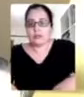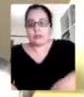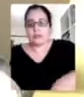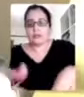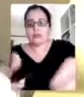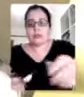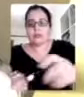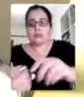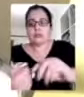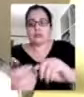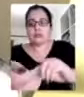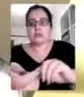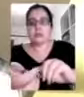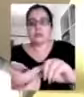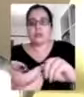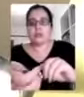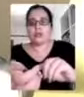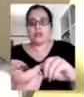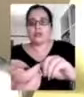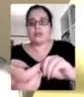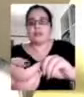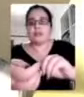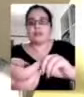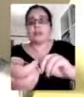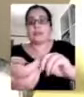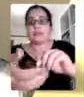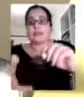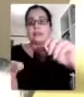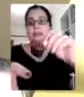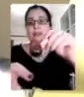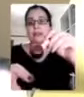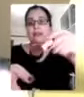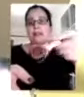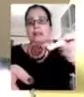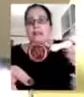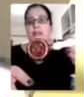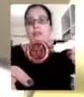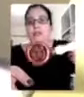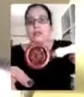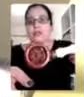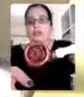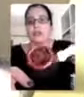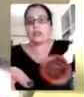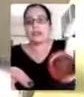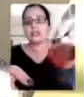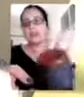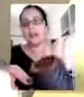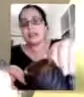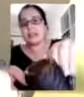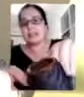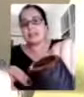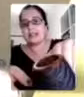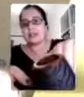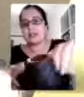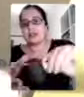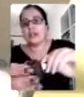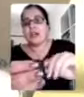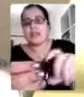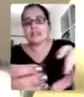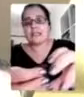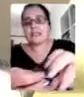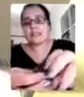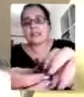siz dibini karıştıra karıştıra iyice içiyorsunuz. Tabii Yanlış tabii hatırlamıyorum. tabii yani yok yok şimdi bu ağzına kadar